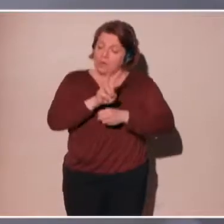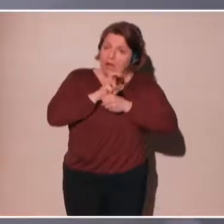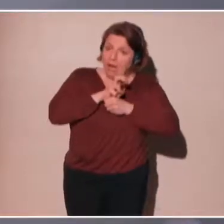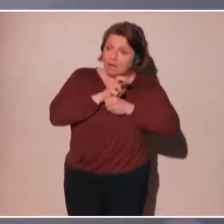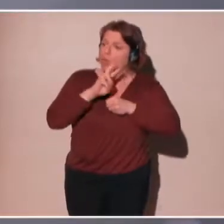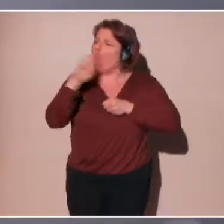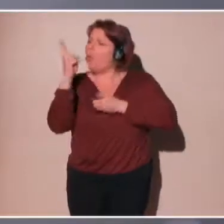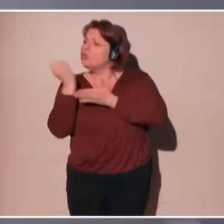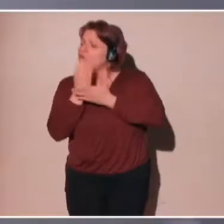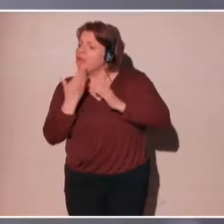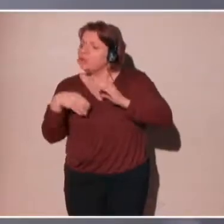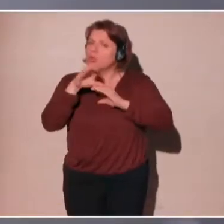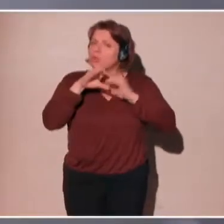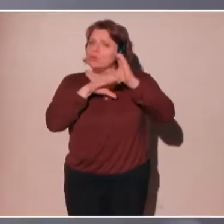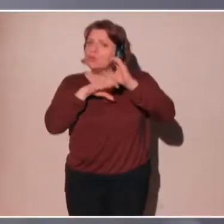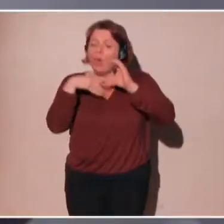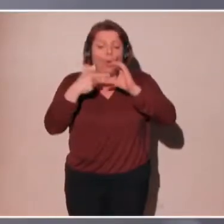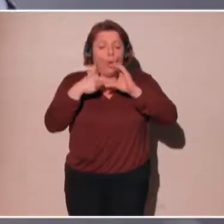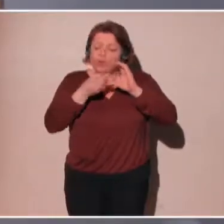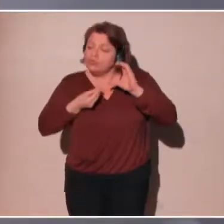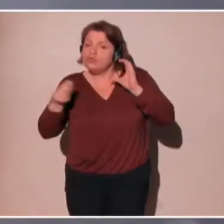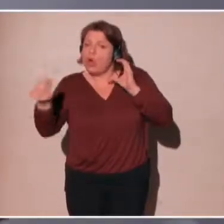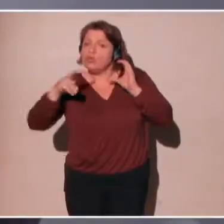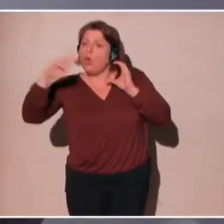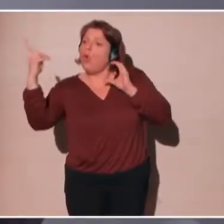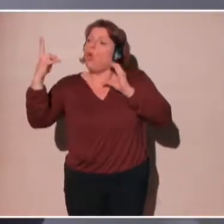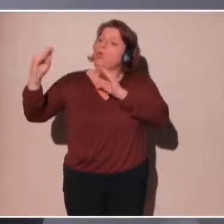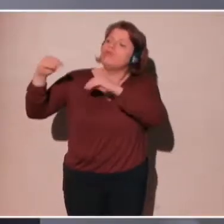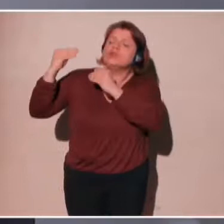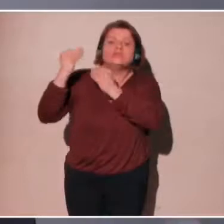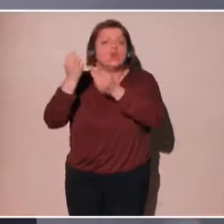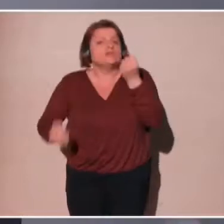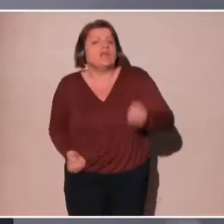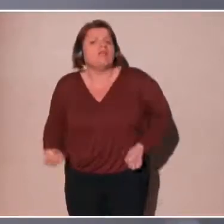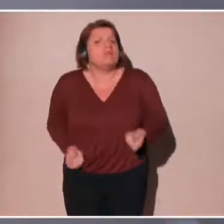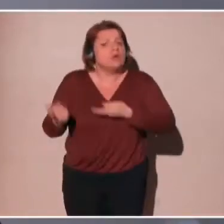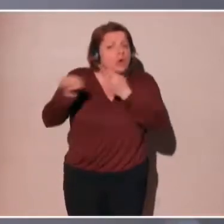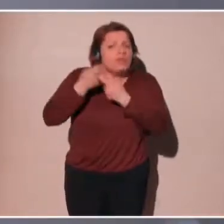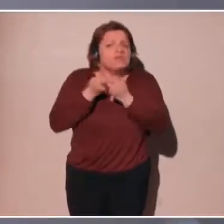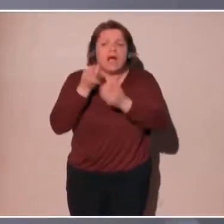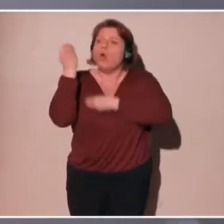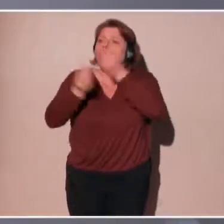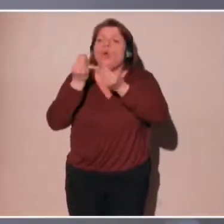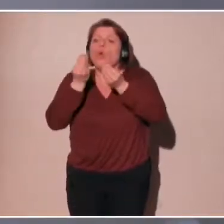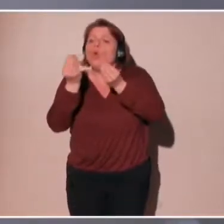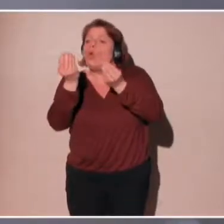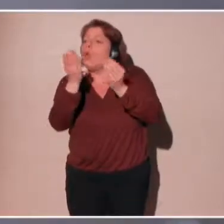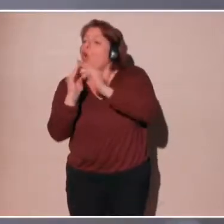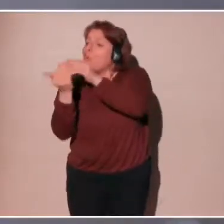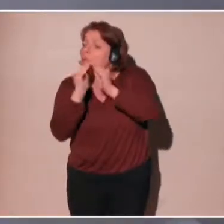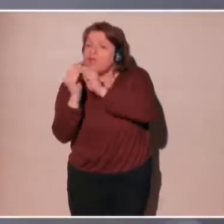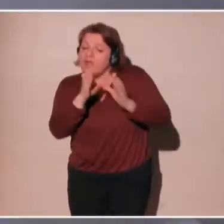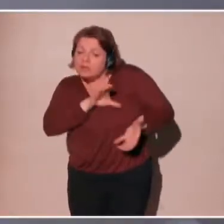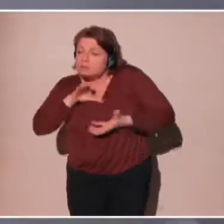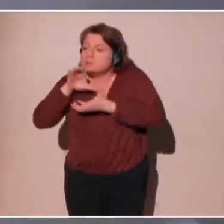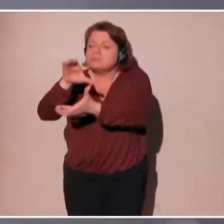avec d'autres, mais je peux les remettre à disposition de quelqu'un d'autre, un autre fournisseur de services commerciaux, ou alors je peux les mettre à disposition d'une communauté qui me propose de remettre